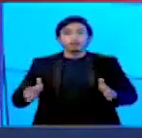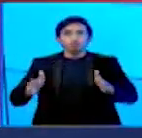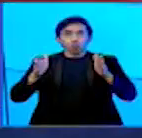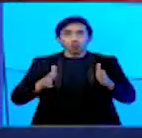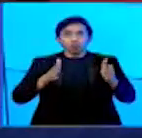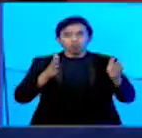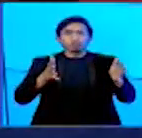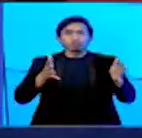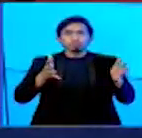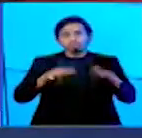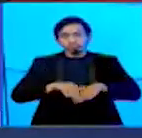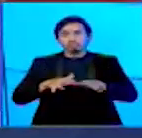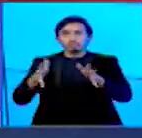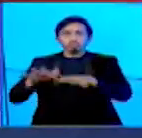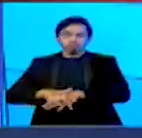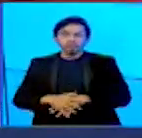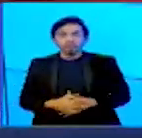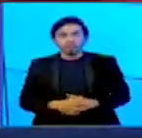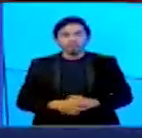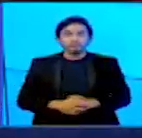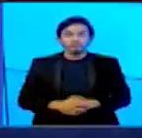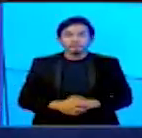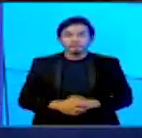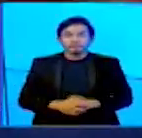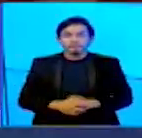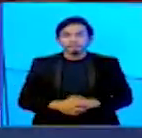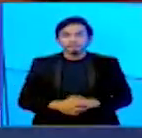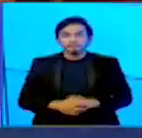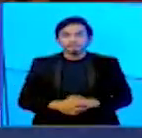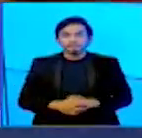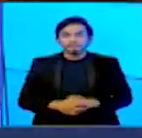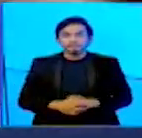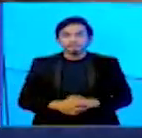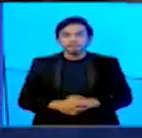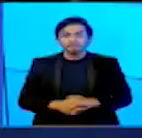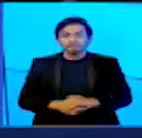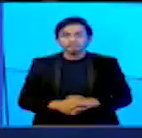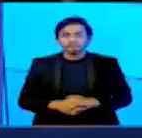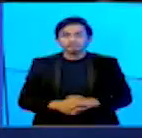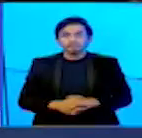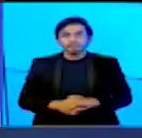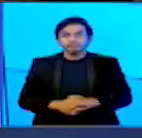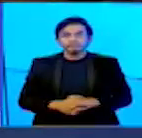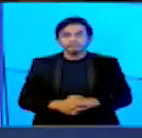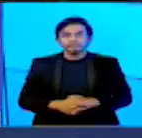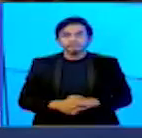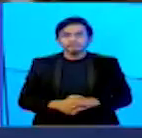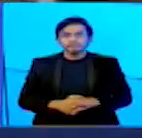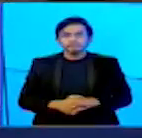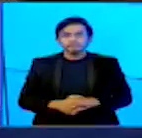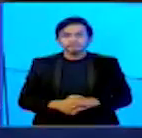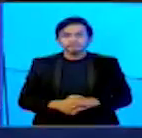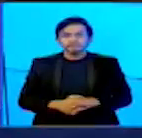pagi ini dilakukan pencarian di gedung kesembilan kami melihat bahwa kondisi